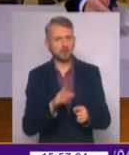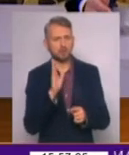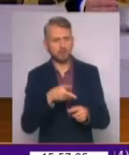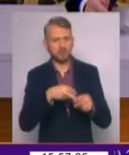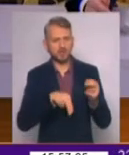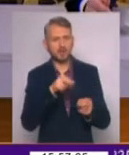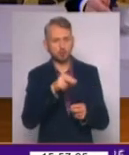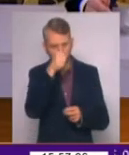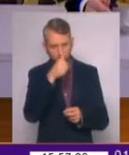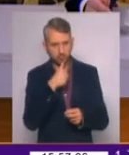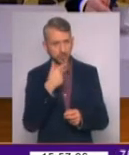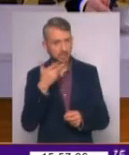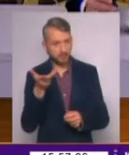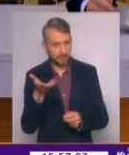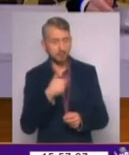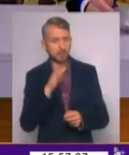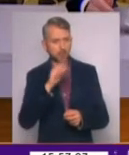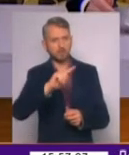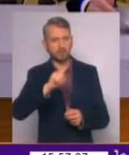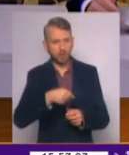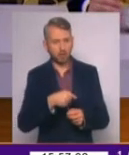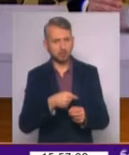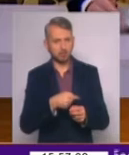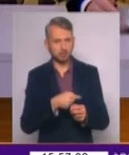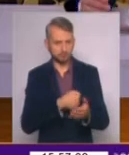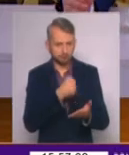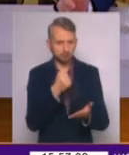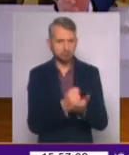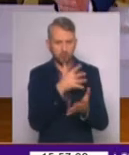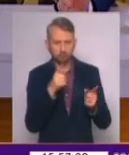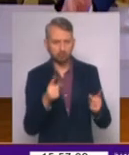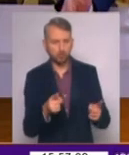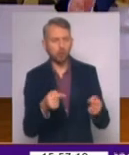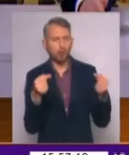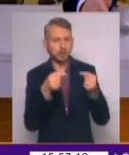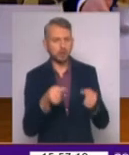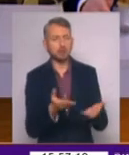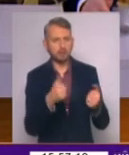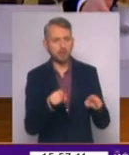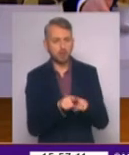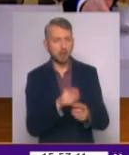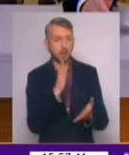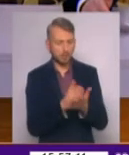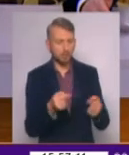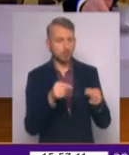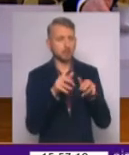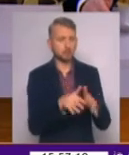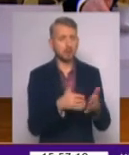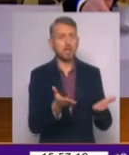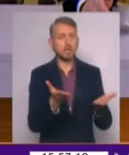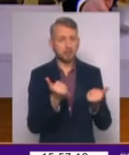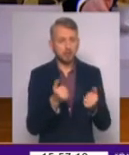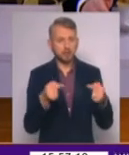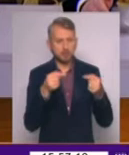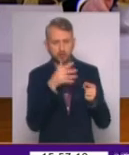лютого звіт, ми будемо вимагати і ставити сроки. Конкретики. Конкретики все-таки. От давайте так, є якась конкретна справа. Давайте